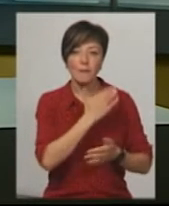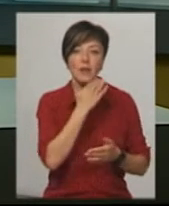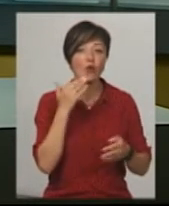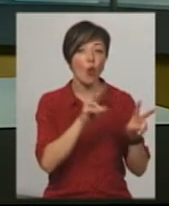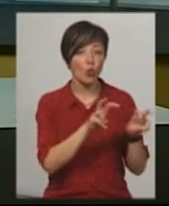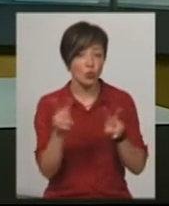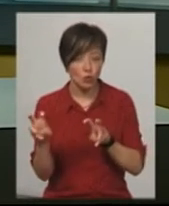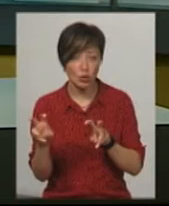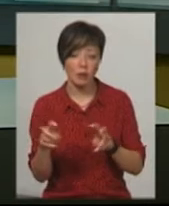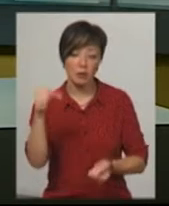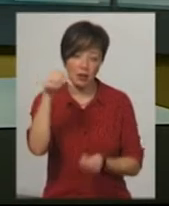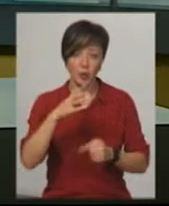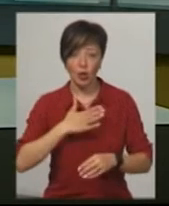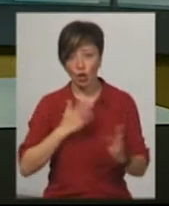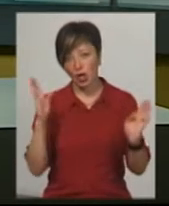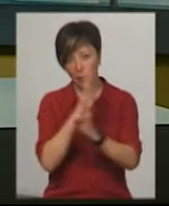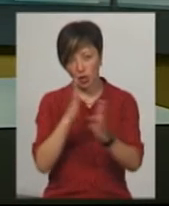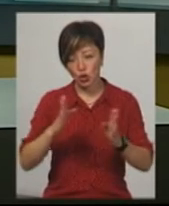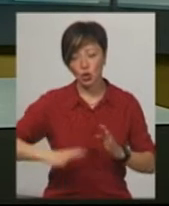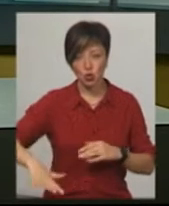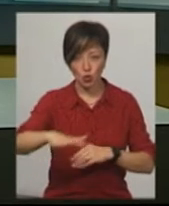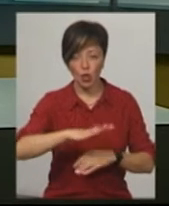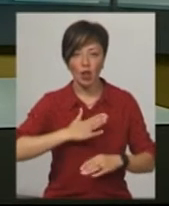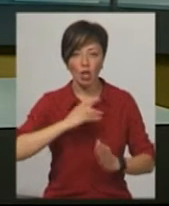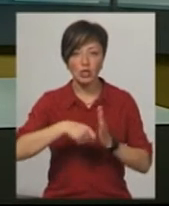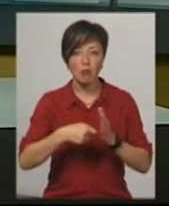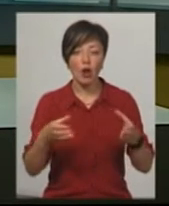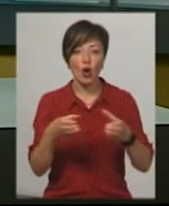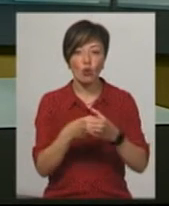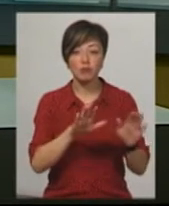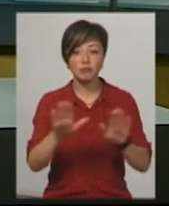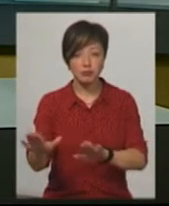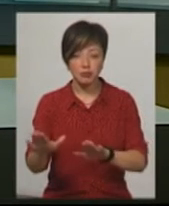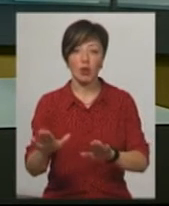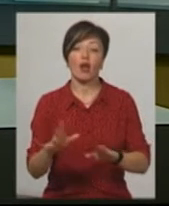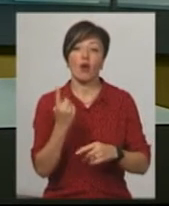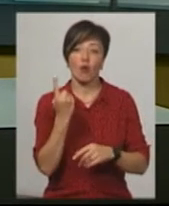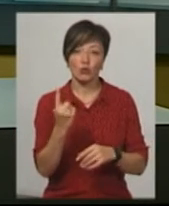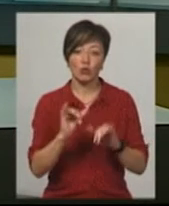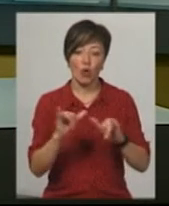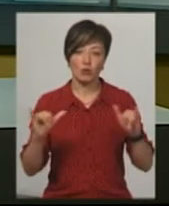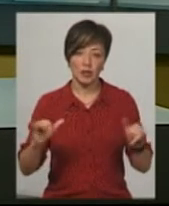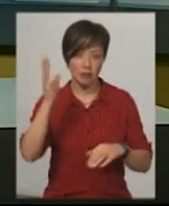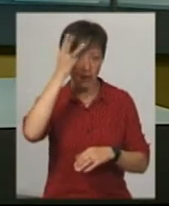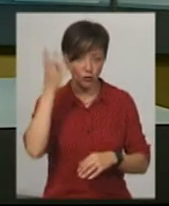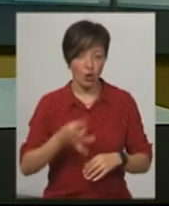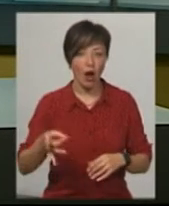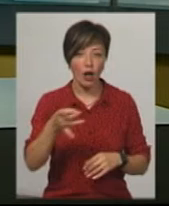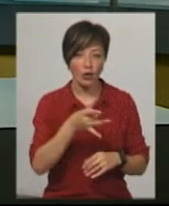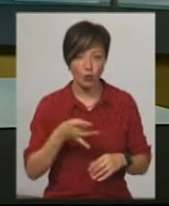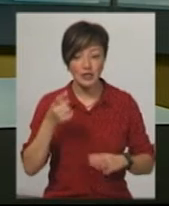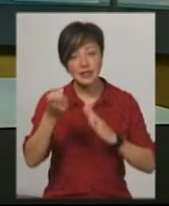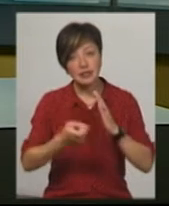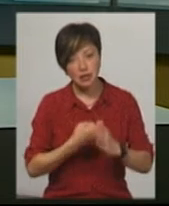культур, притаманних нашій кліматичній зоні. Наша знімальна група побувала на одному із розплідників у Хмельницькому районі,